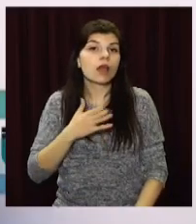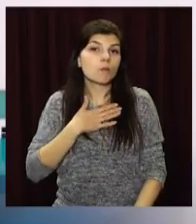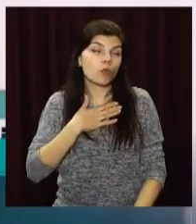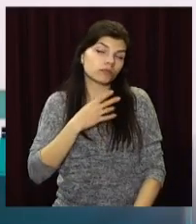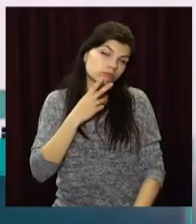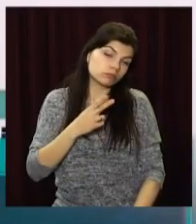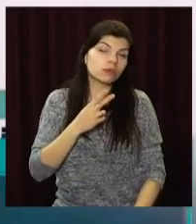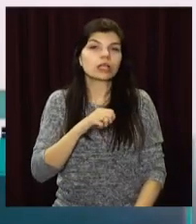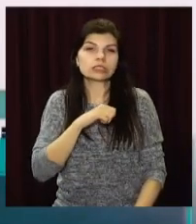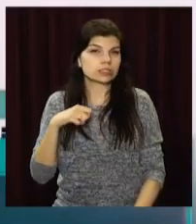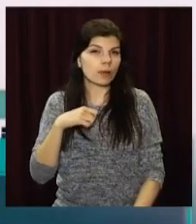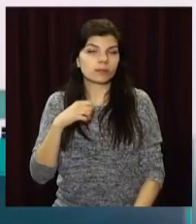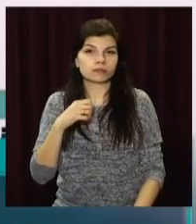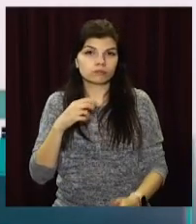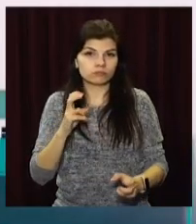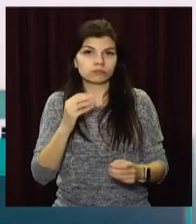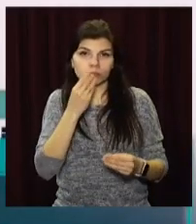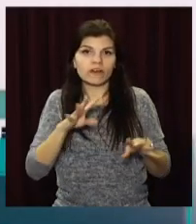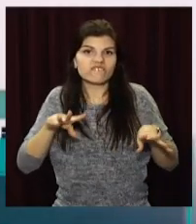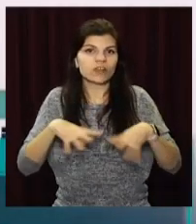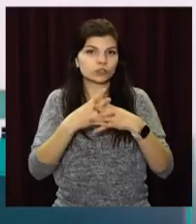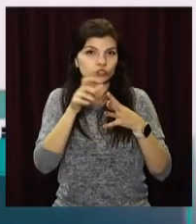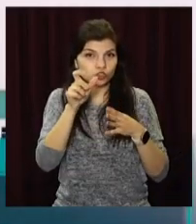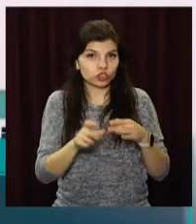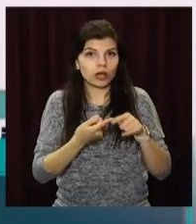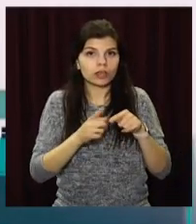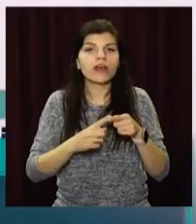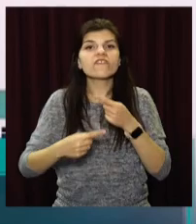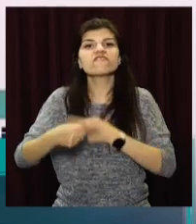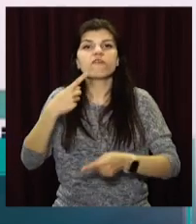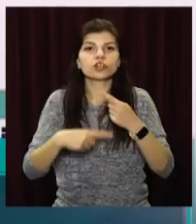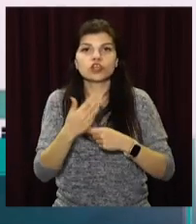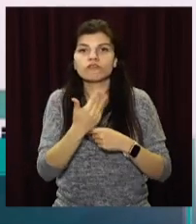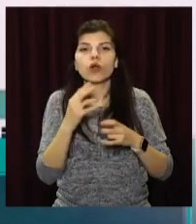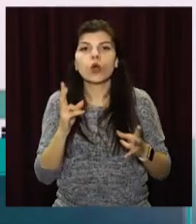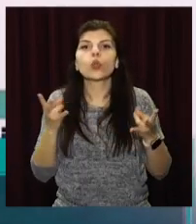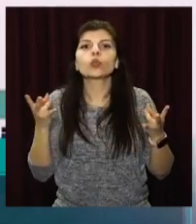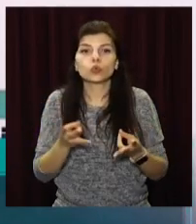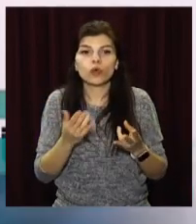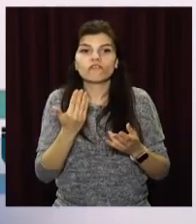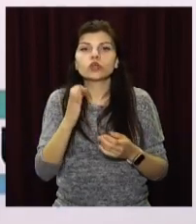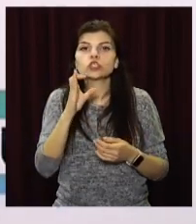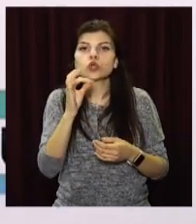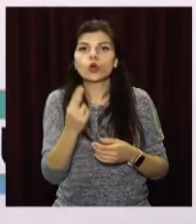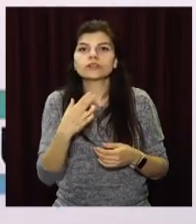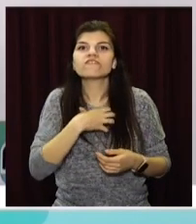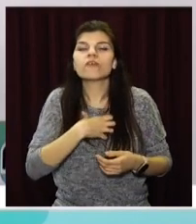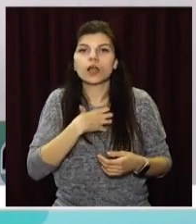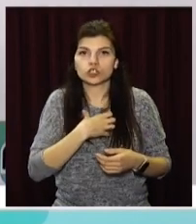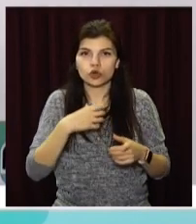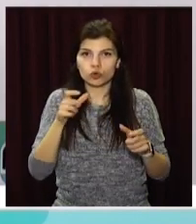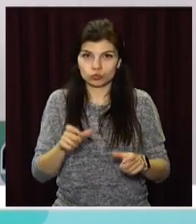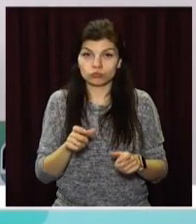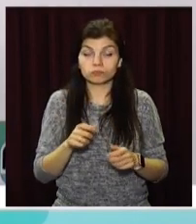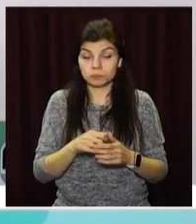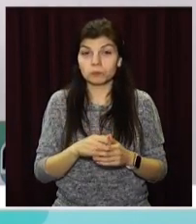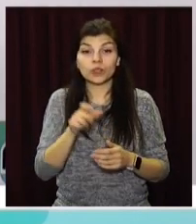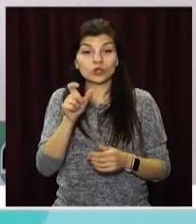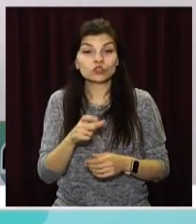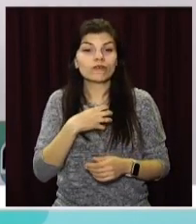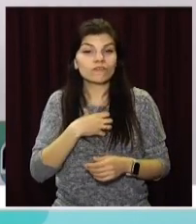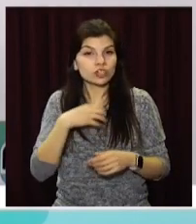самая естественная методика восстановления человека – это возвращение его нужности, его социальной важности людям. Человеку